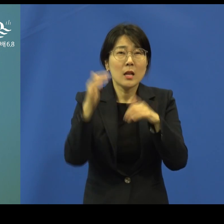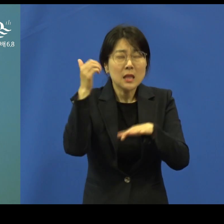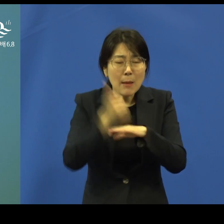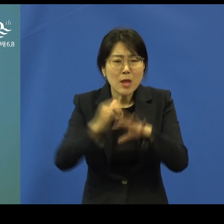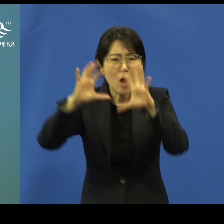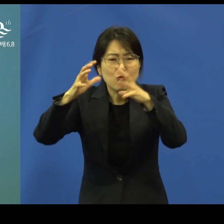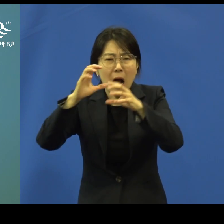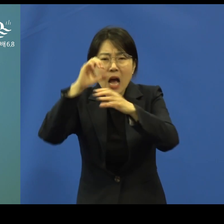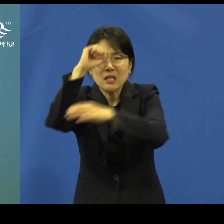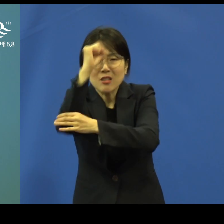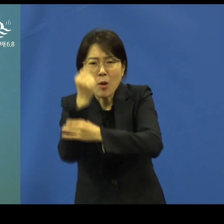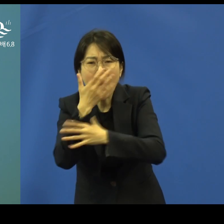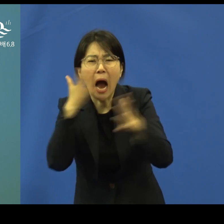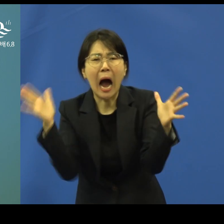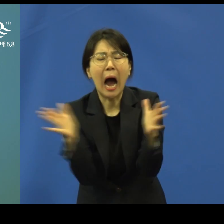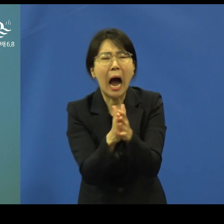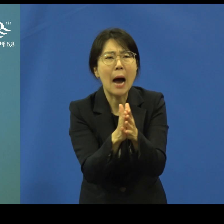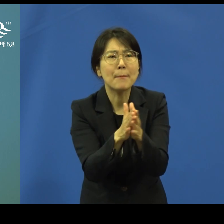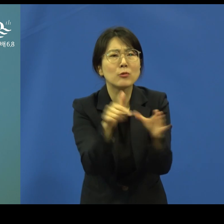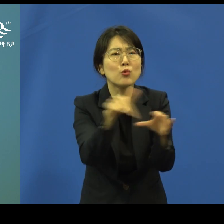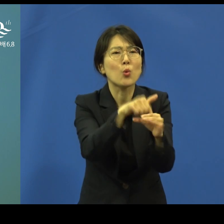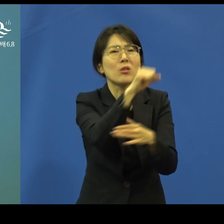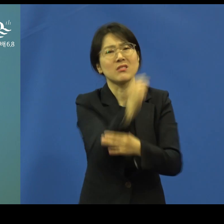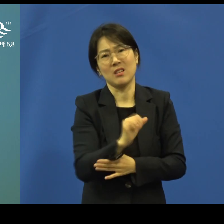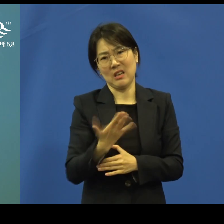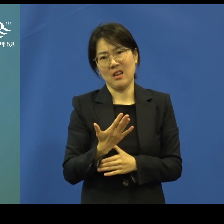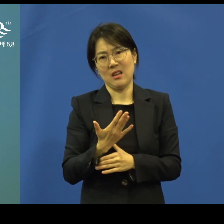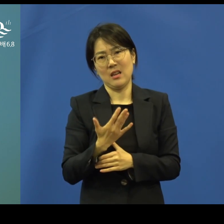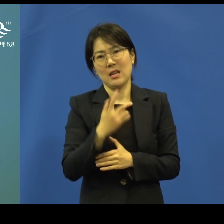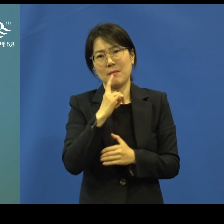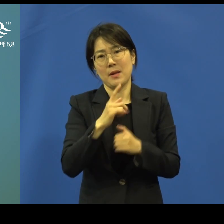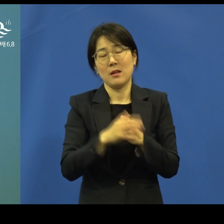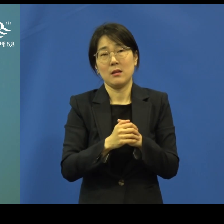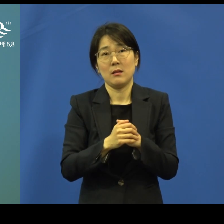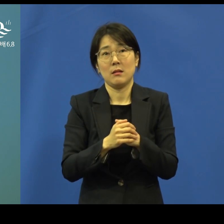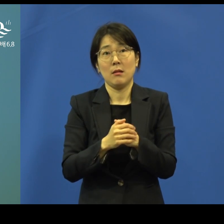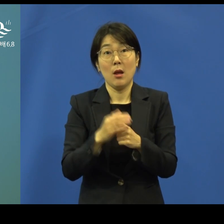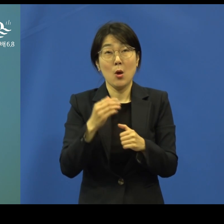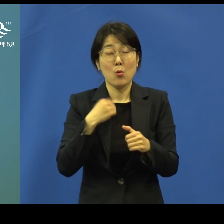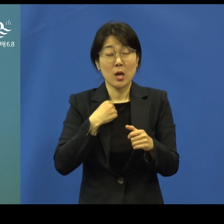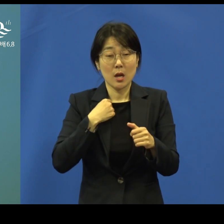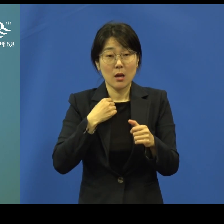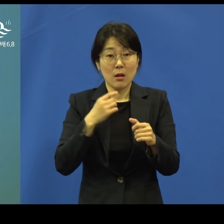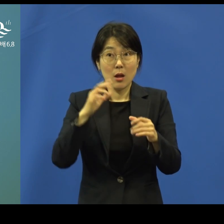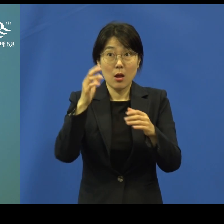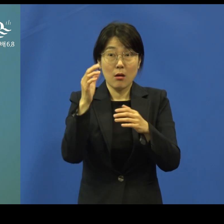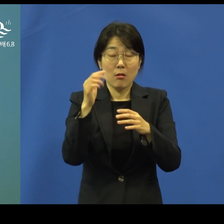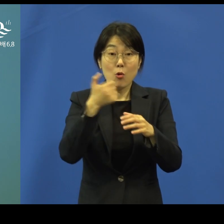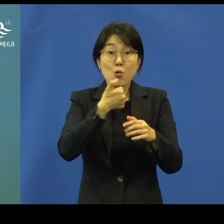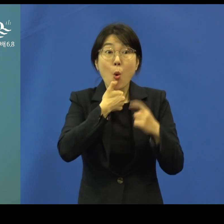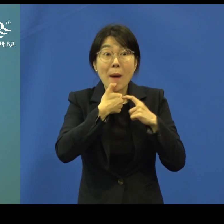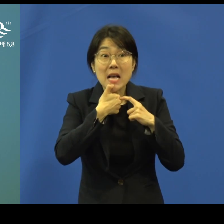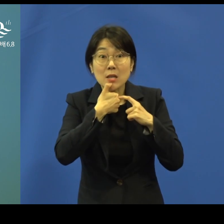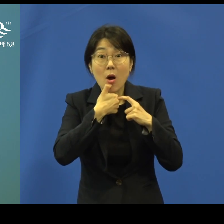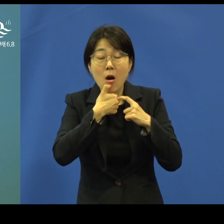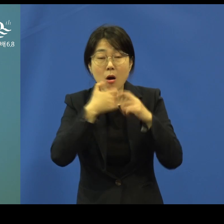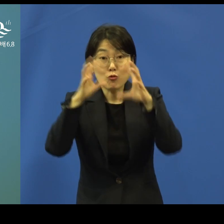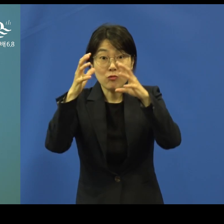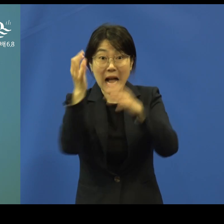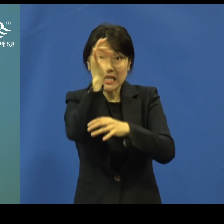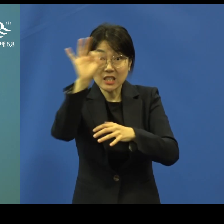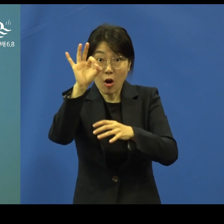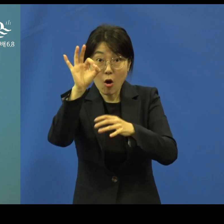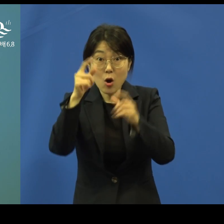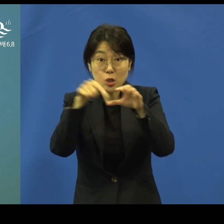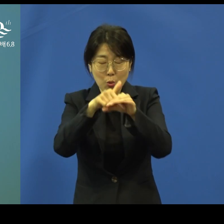자, 그런데 핍박이 국교화가 되기 이전에 이 핍박을, 예수를 믿으면 손해를 보고